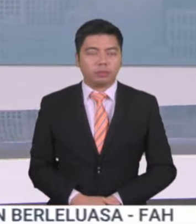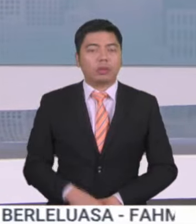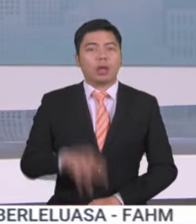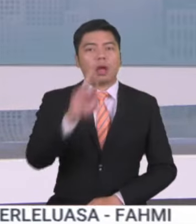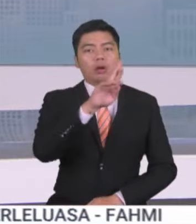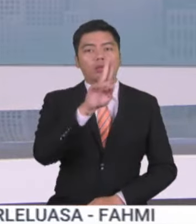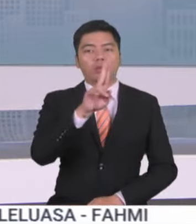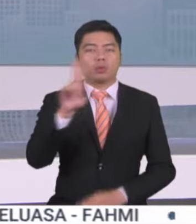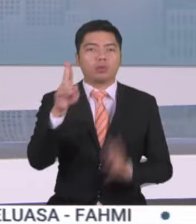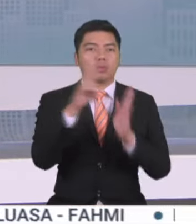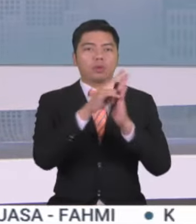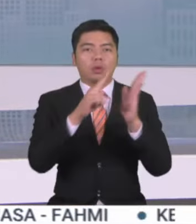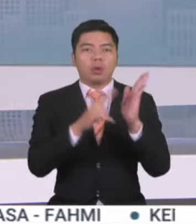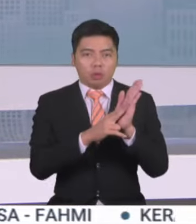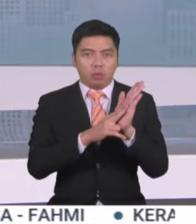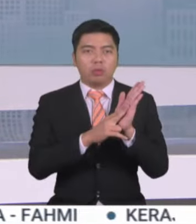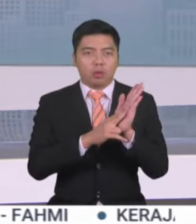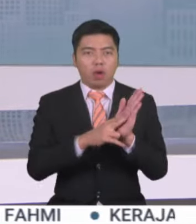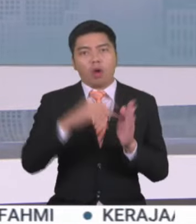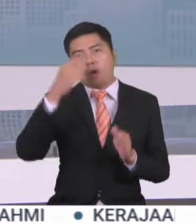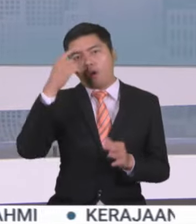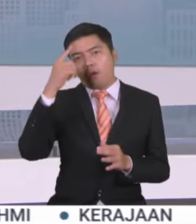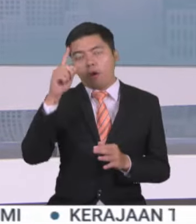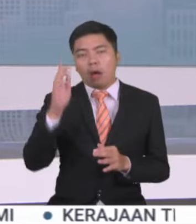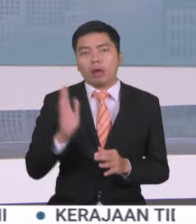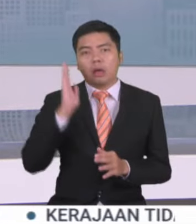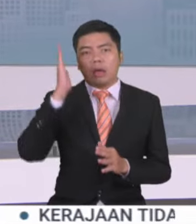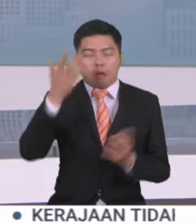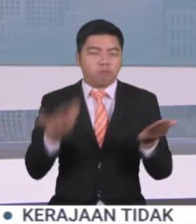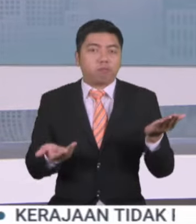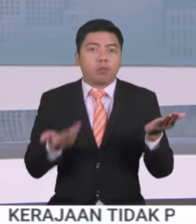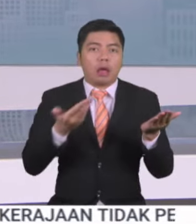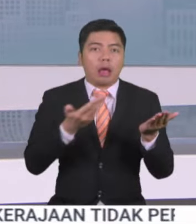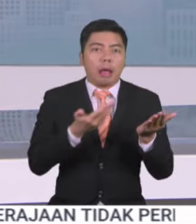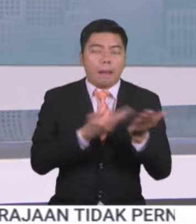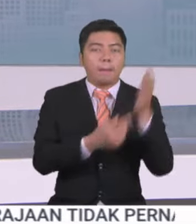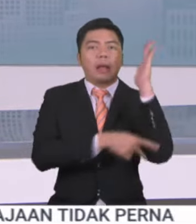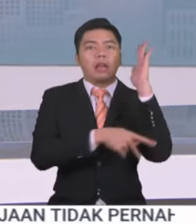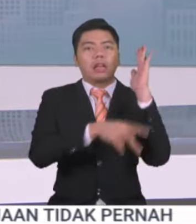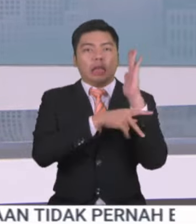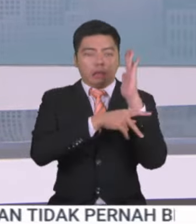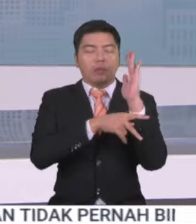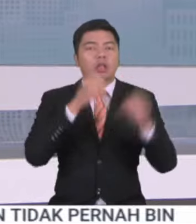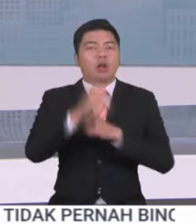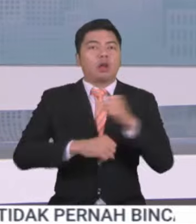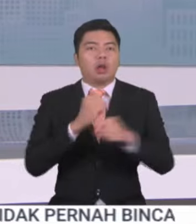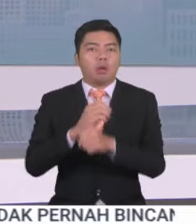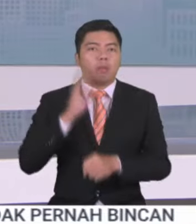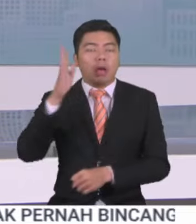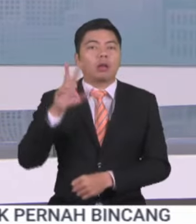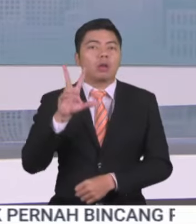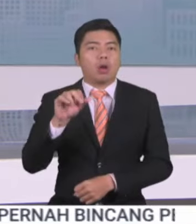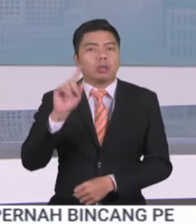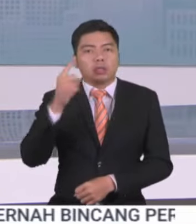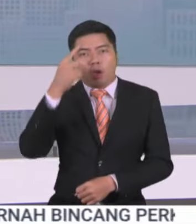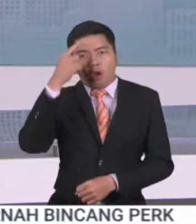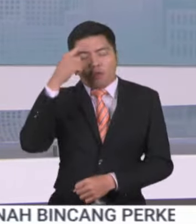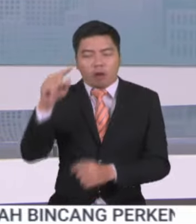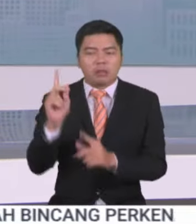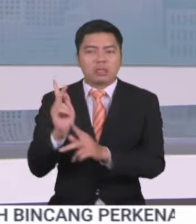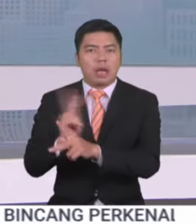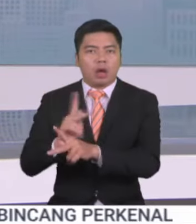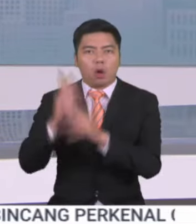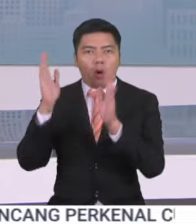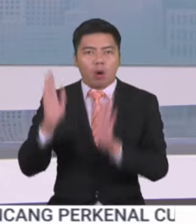Rang Undang-Undang RUU Tahanan di Rumah yang bakal dibawa ke Parlimen tahun depan bukan bertindak melindungi